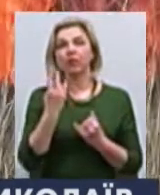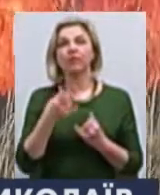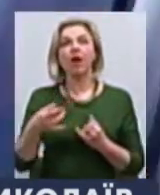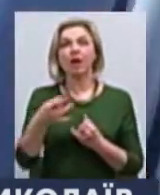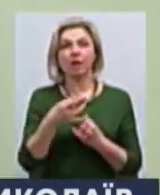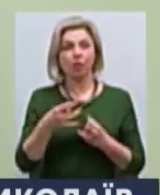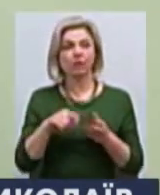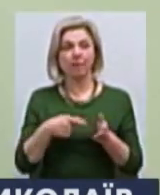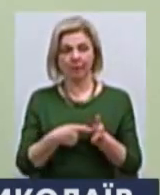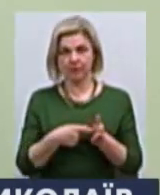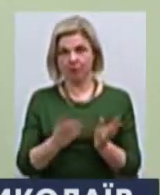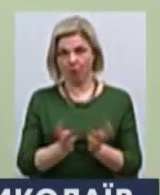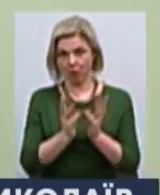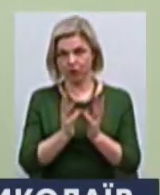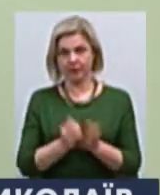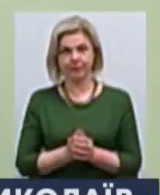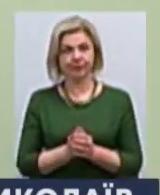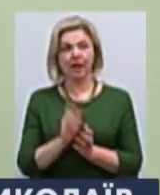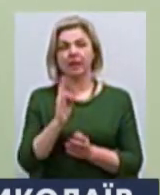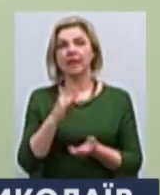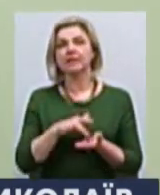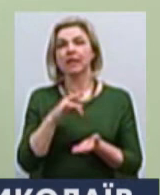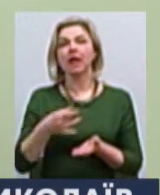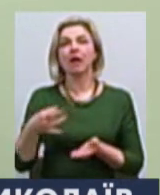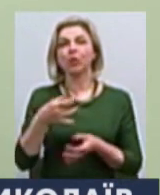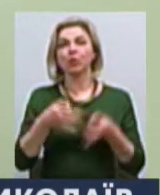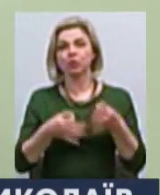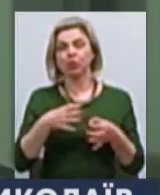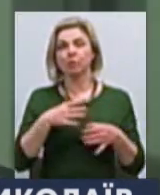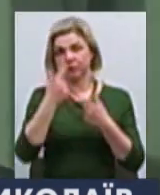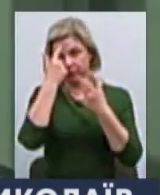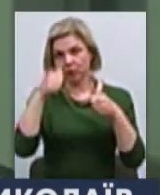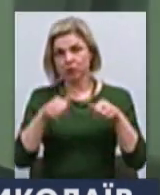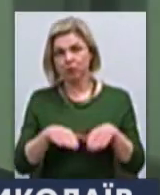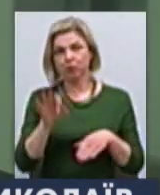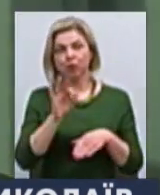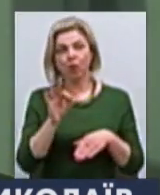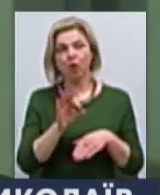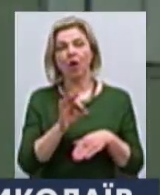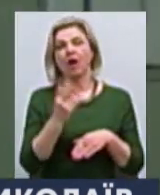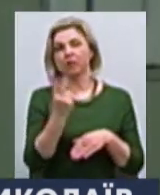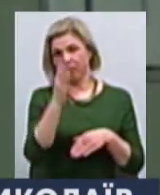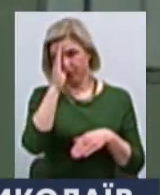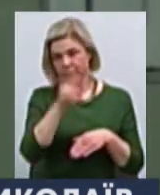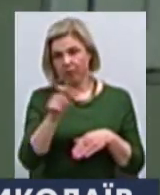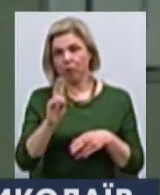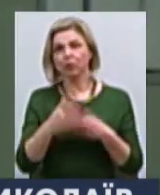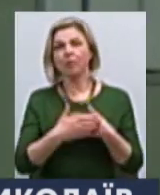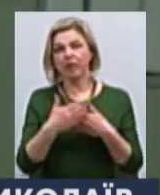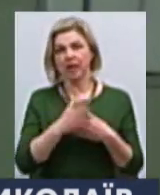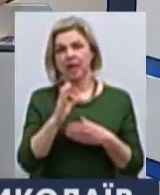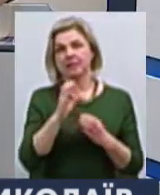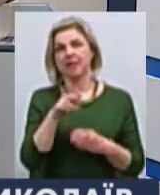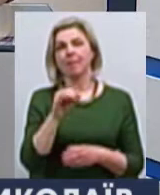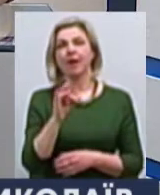очерет. Миколаївському центральному районному суді оголосили рішення у справі Сергія Довженкова та Євгена Мефьодова, яких звинувачують у сепаратизмі.